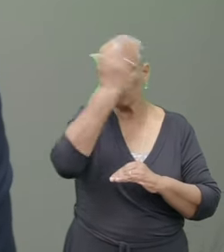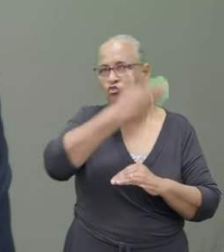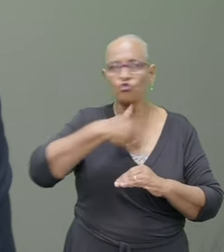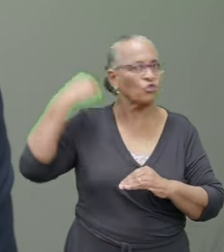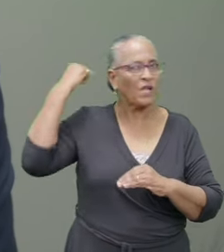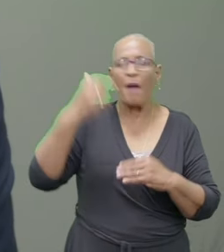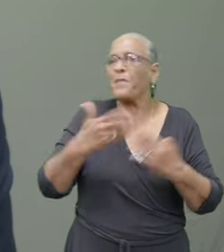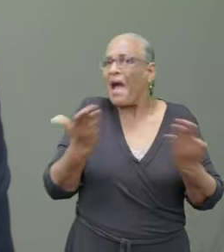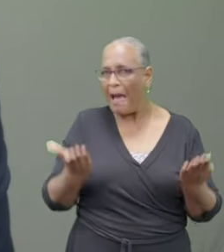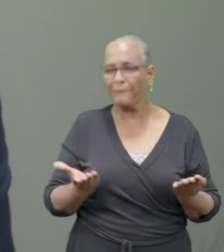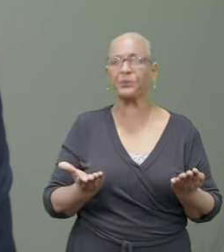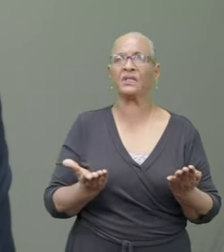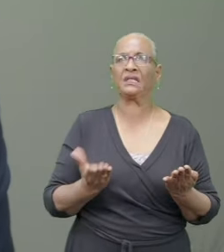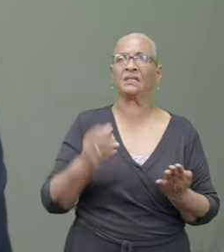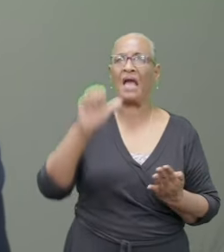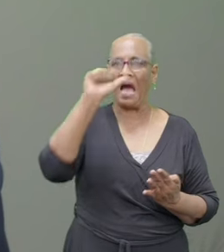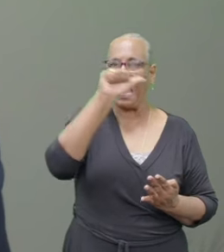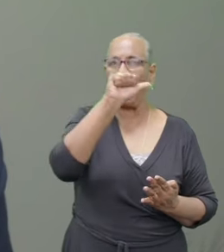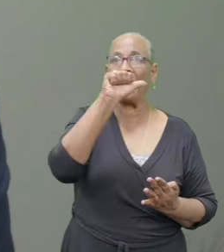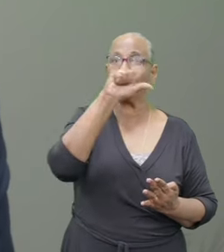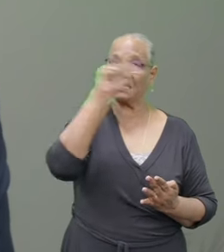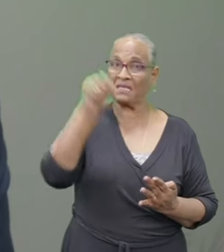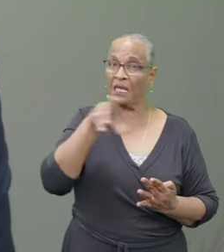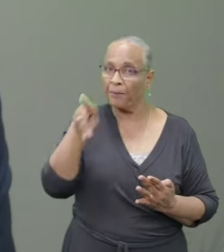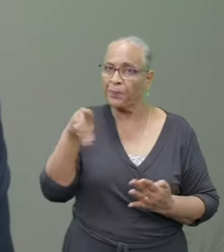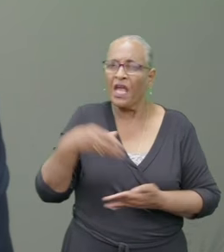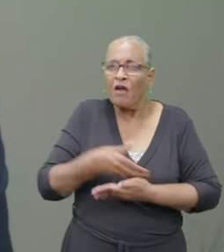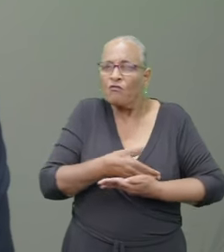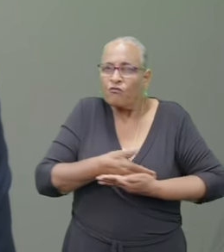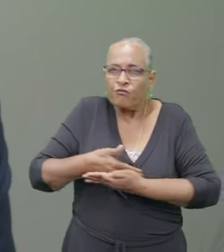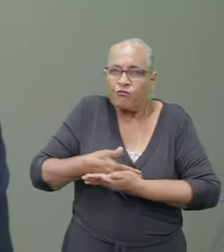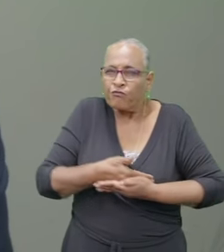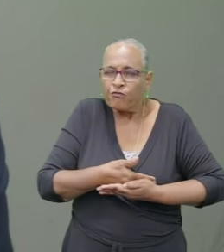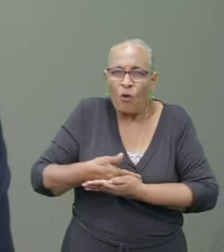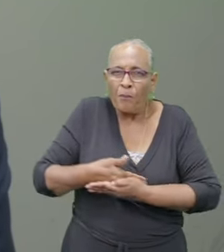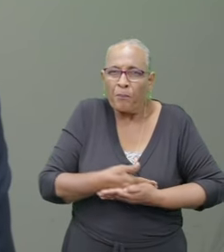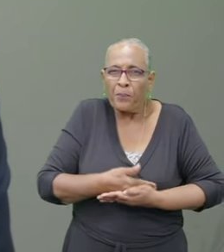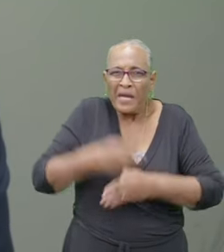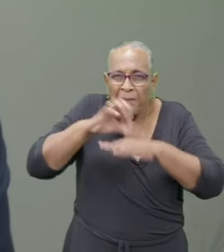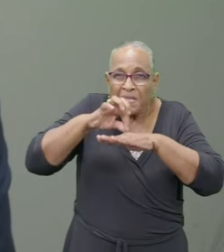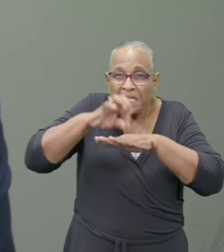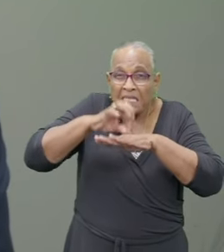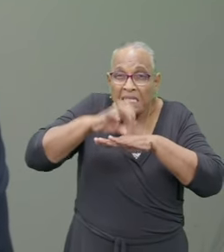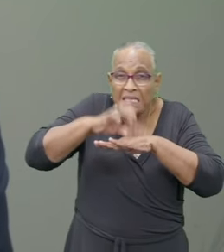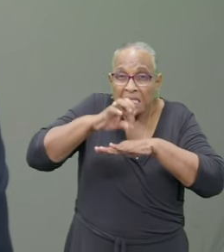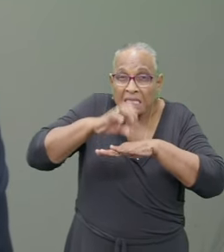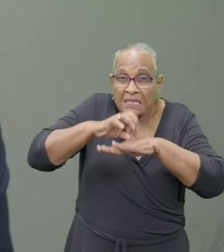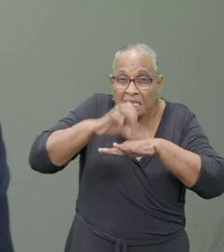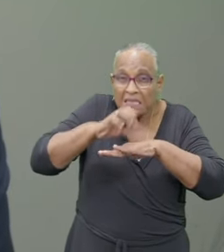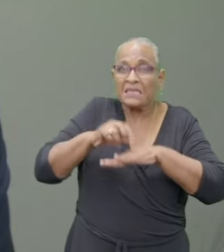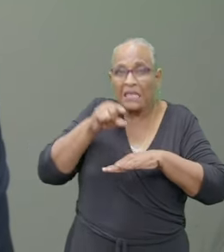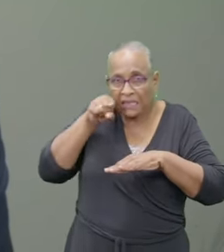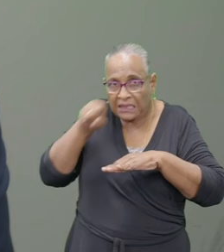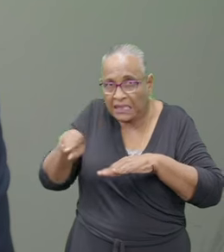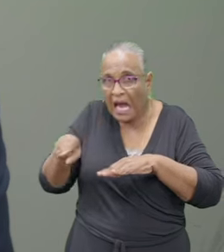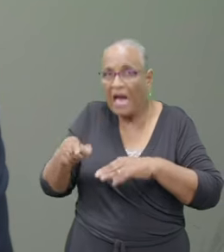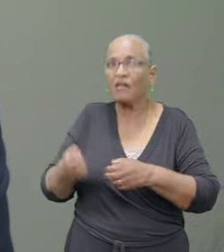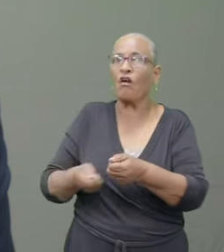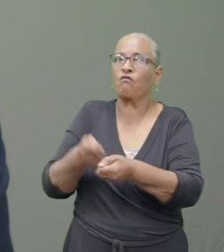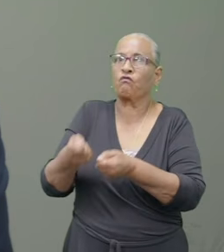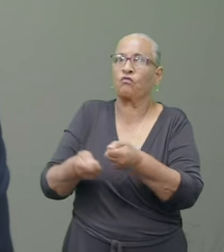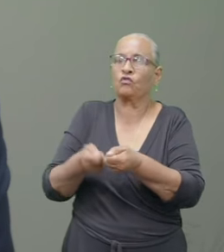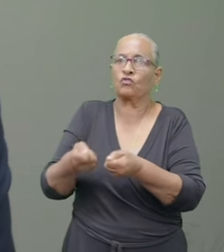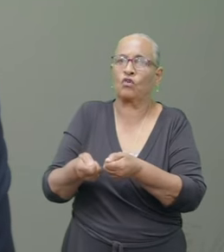enige SEH, behalve Nikeri, is er ook nog in het Academisch Ziekenhuis de enige SEH die rechtstreeks toegang biedt